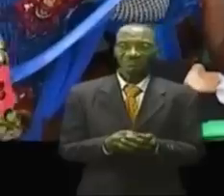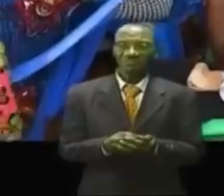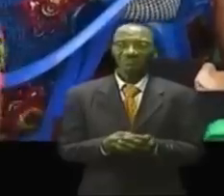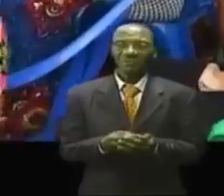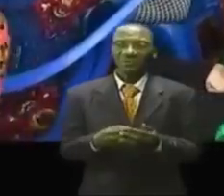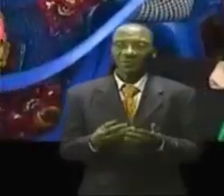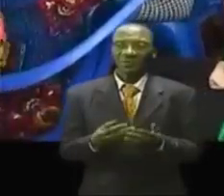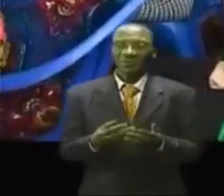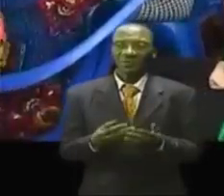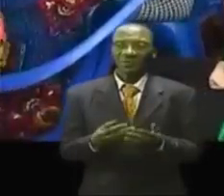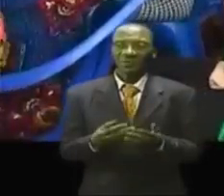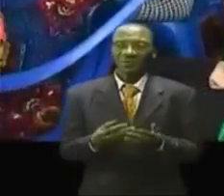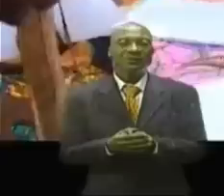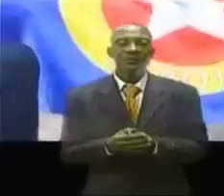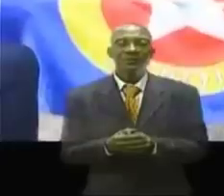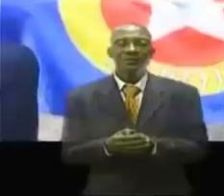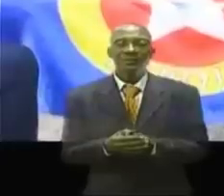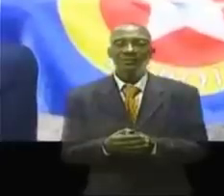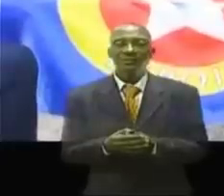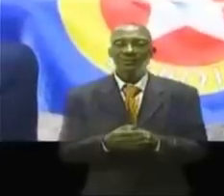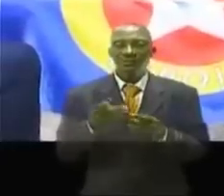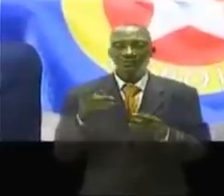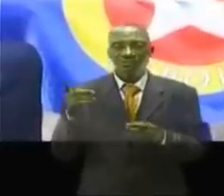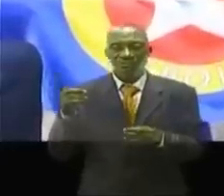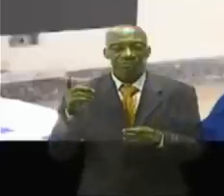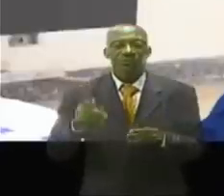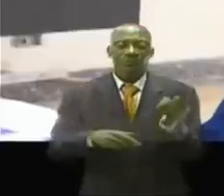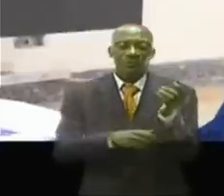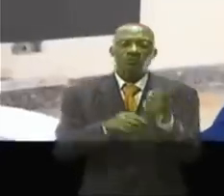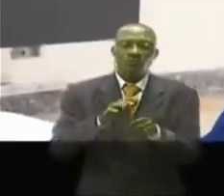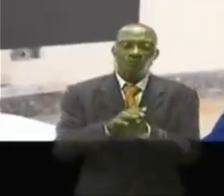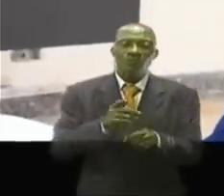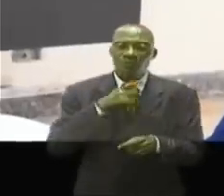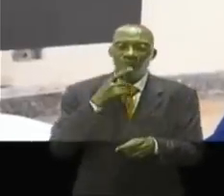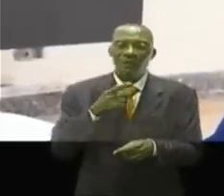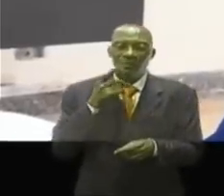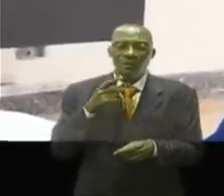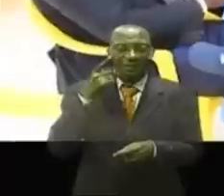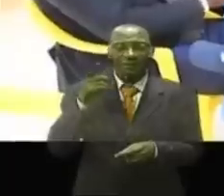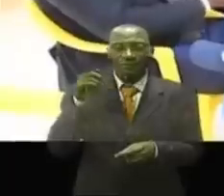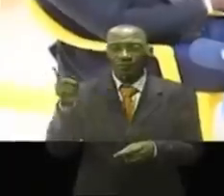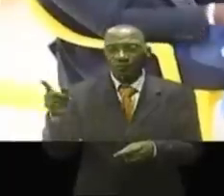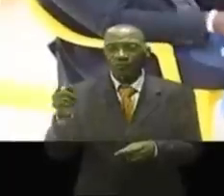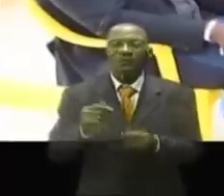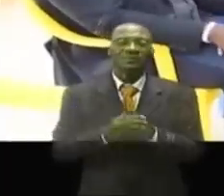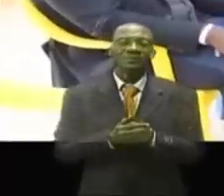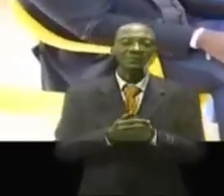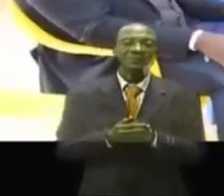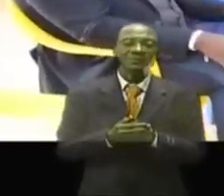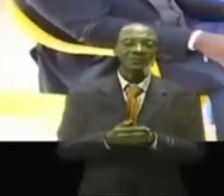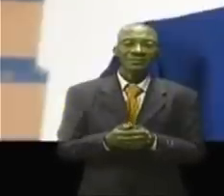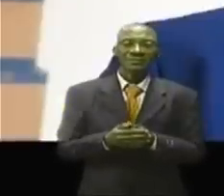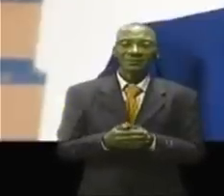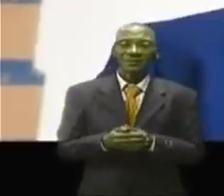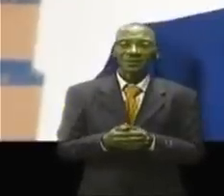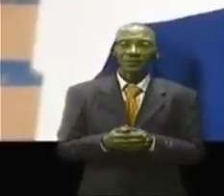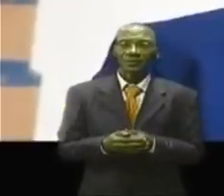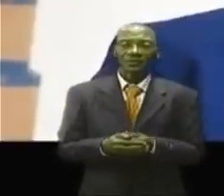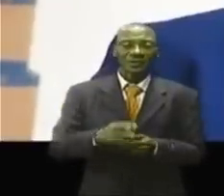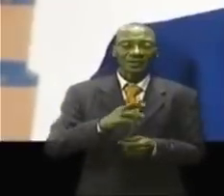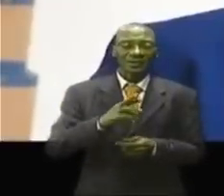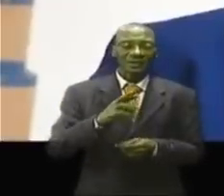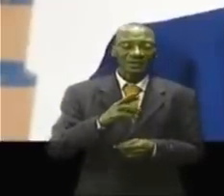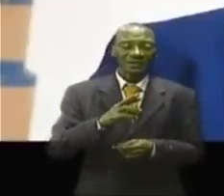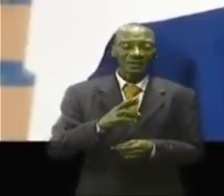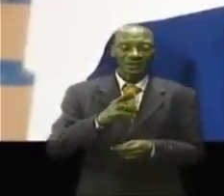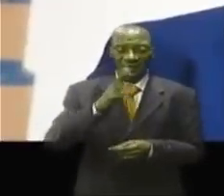pêche actuellement social. Le cas de figure est celui de ce grand homme de Dieu, le révérend Moïse Mazaboulou Atibassaï,